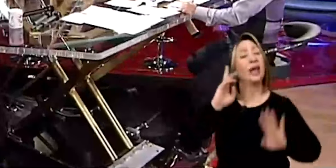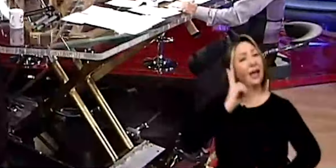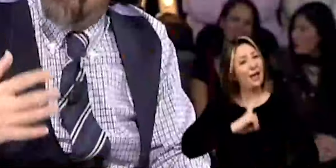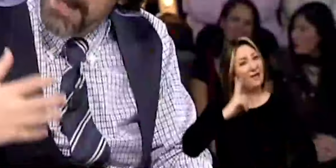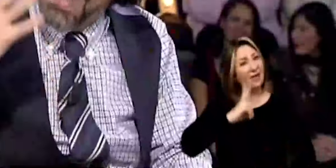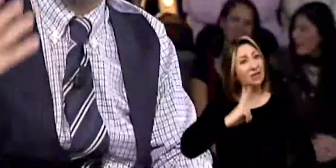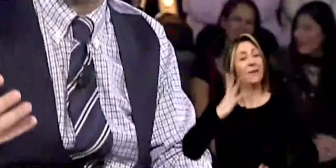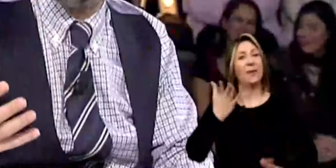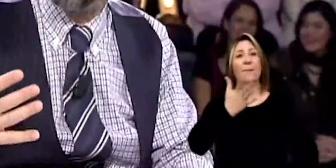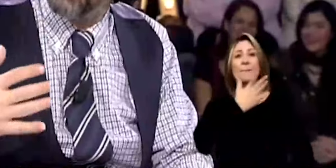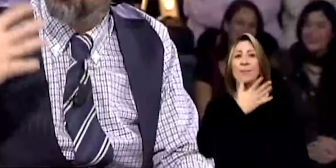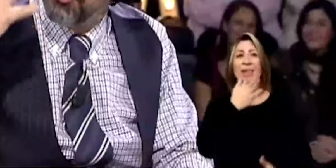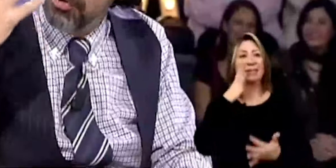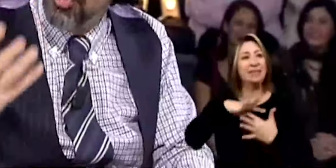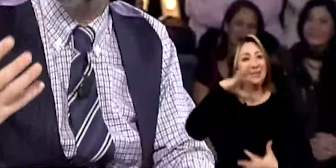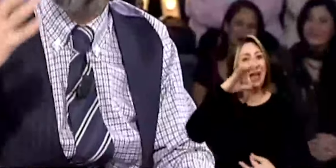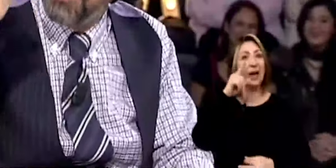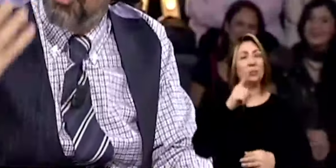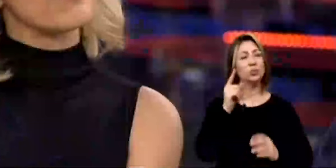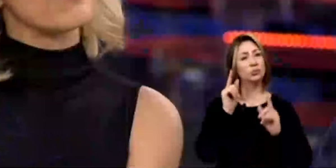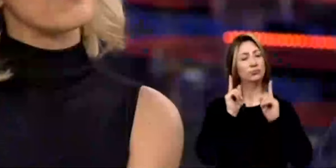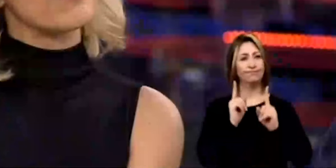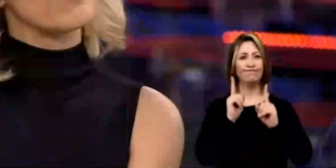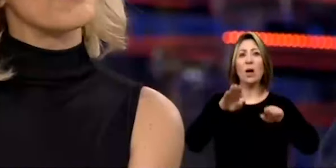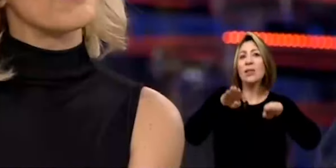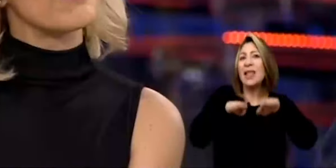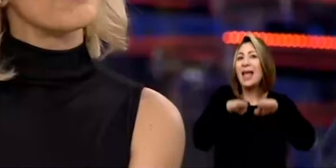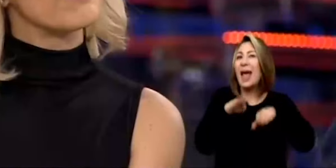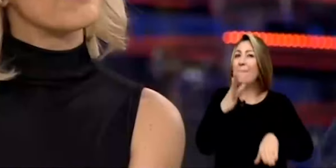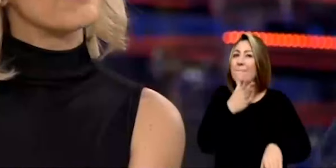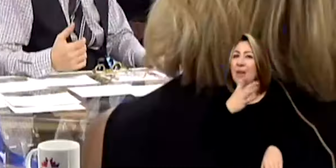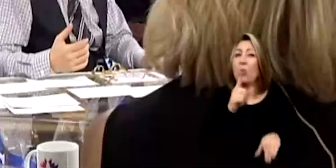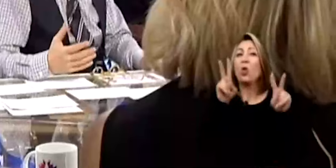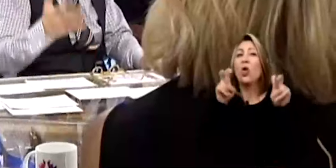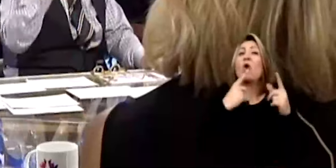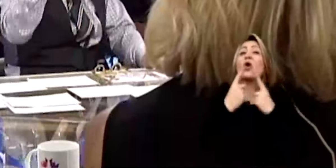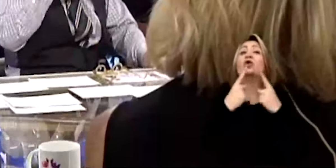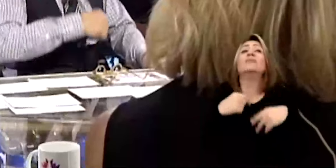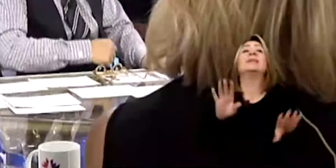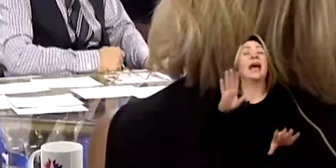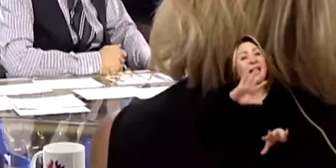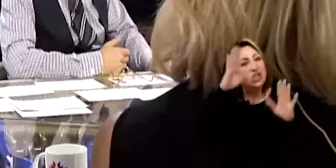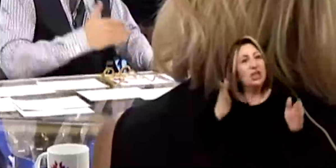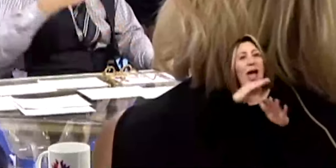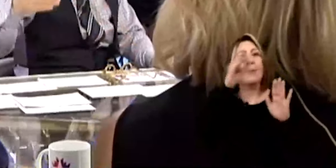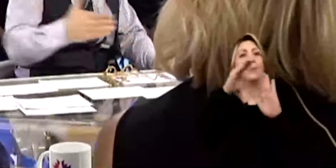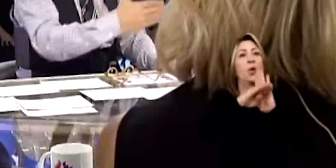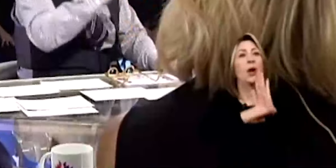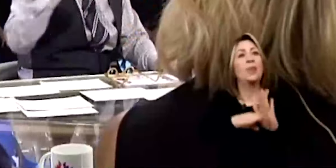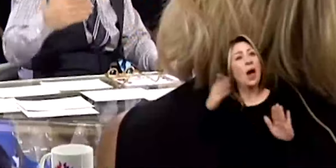efendice ve bilen insanlar, doz bilen, ölçü bilen insanlar bu konuları konuşmazlarsa işte her